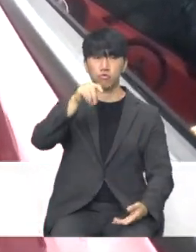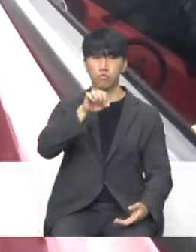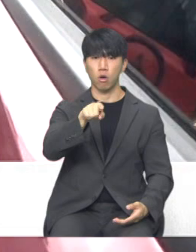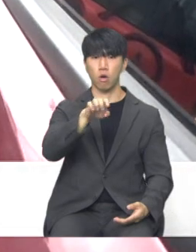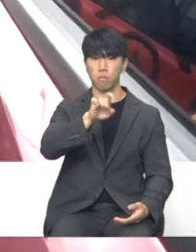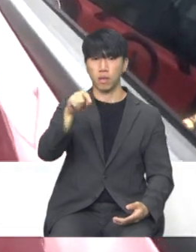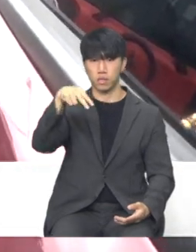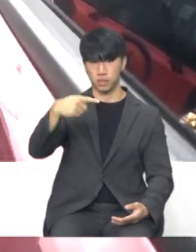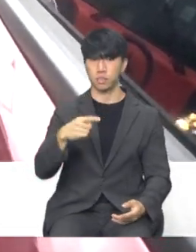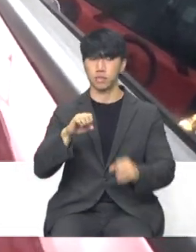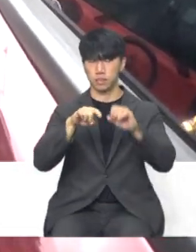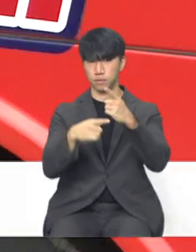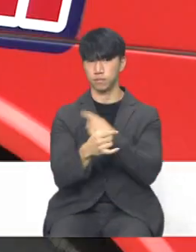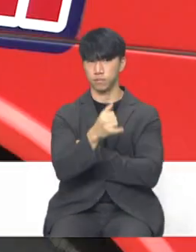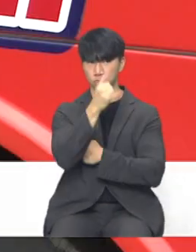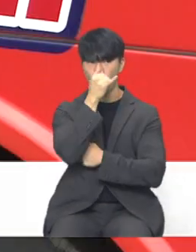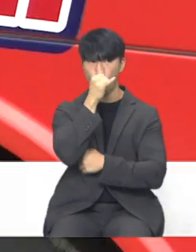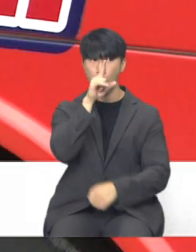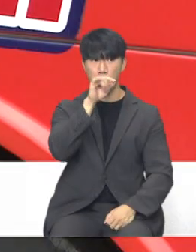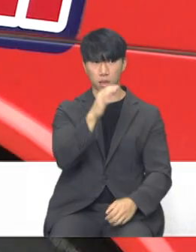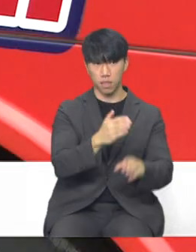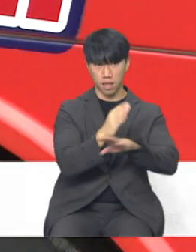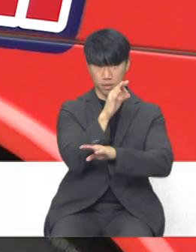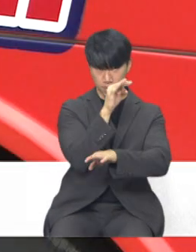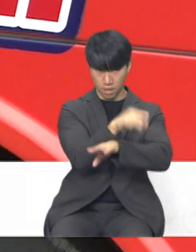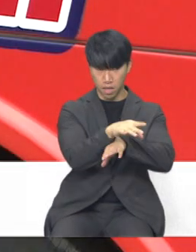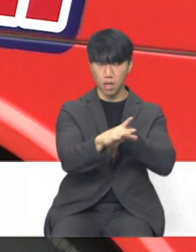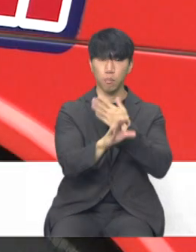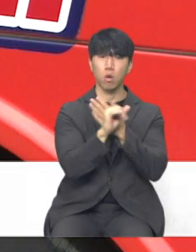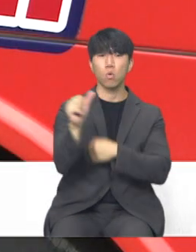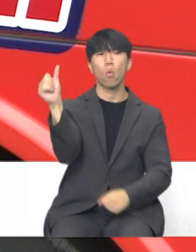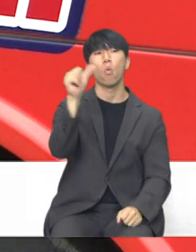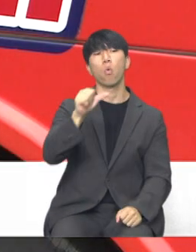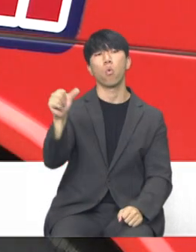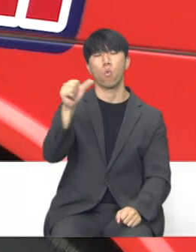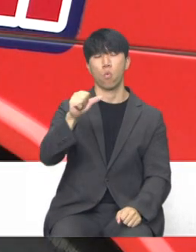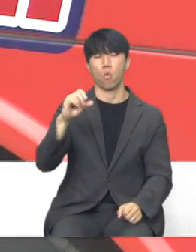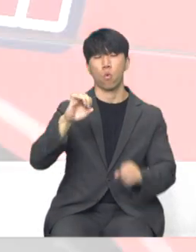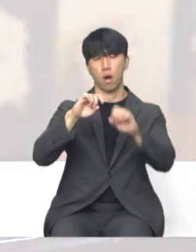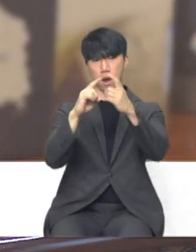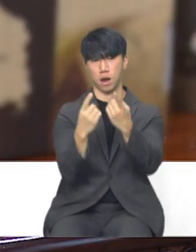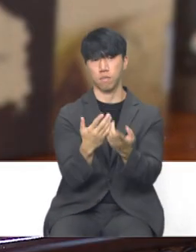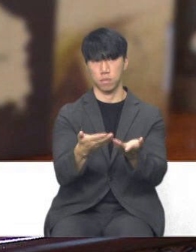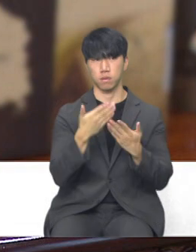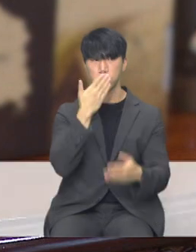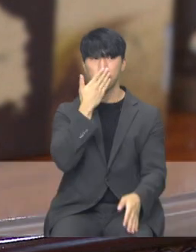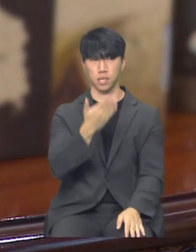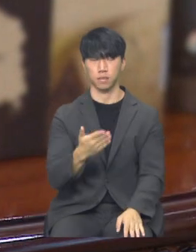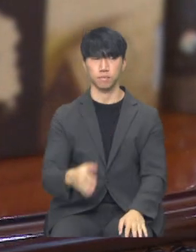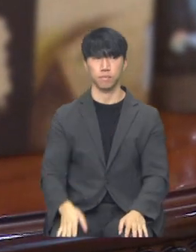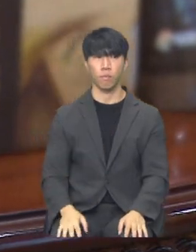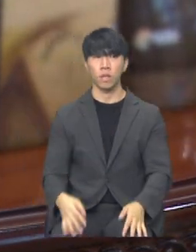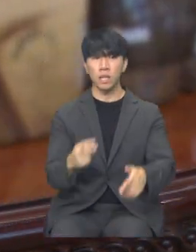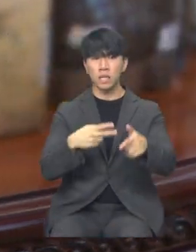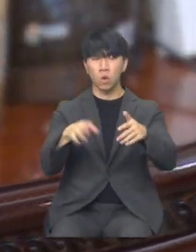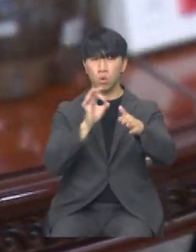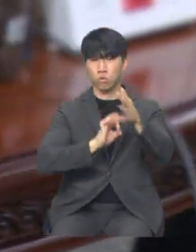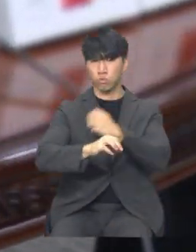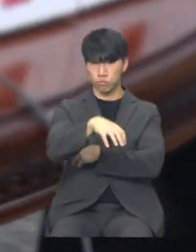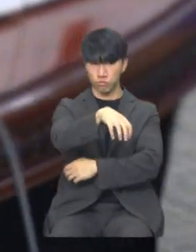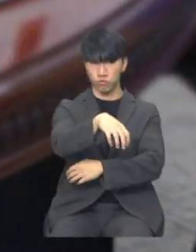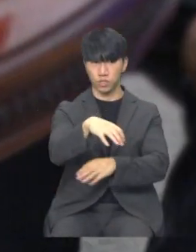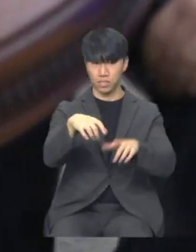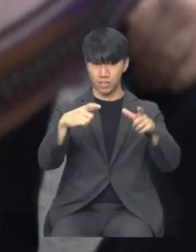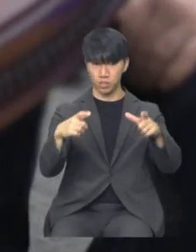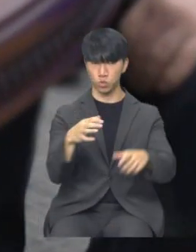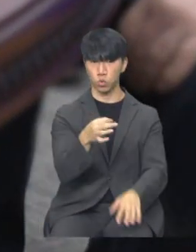할인합니다. 10,000원 이상 투어 패스를 구매하면 5,000원의 할인 혜택이 제공됩니다. 인천 동구의 경우 지역